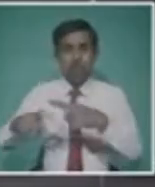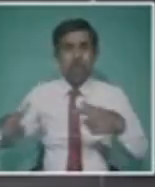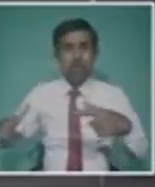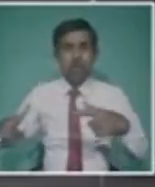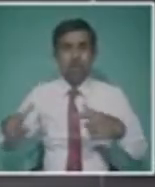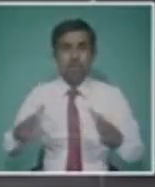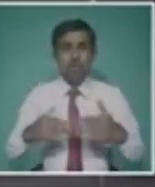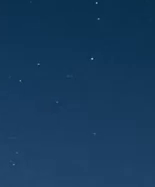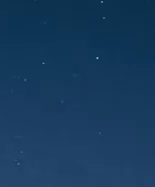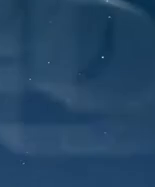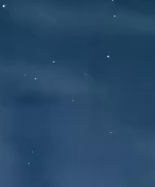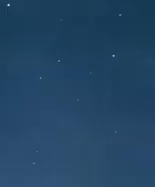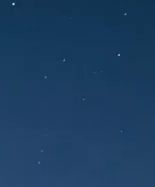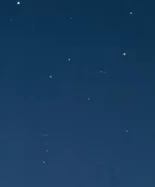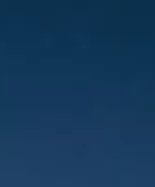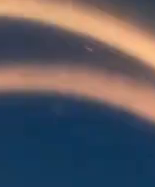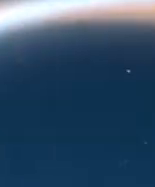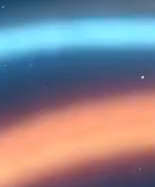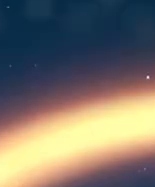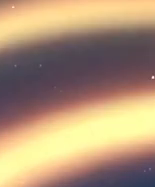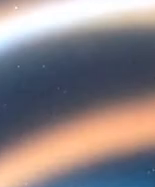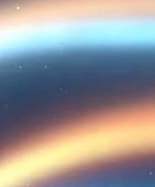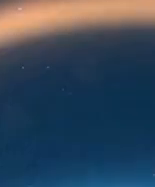නිසා තව මාස දෙකක් තියෙද්දි